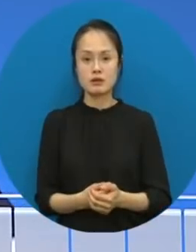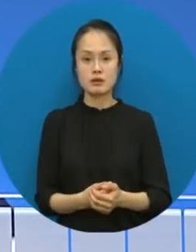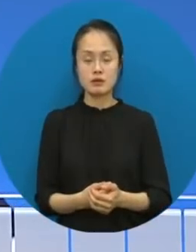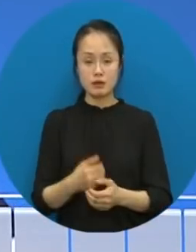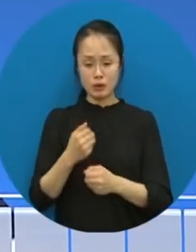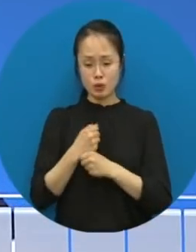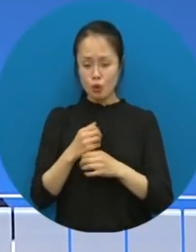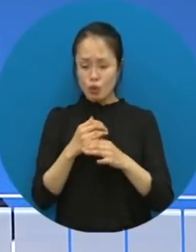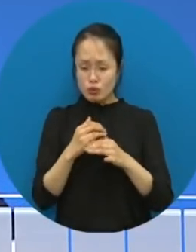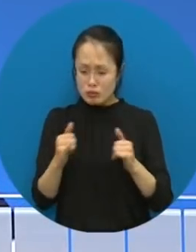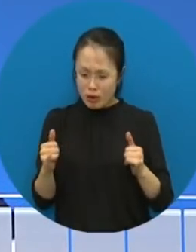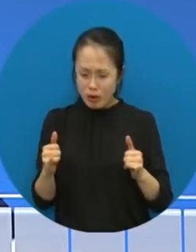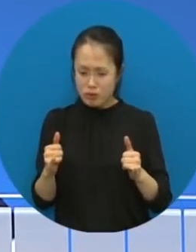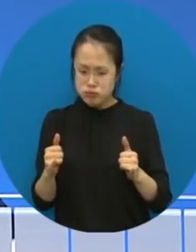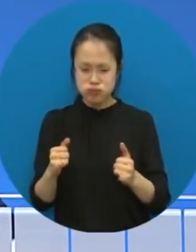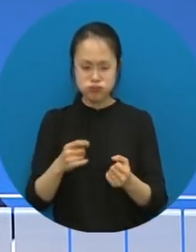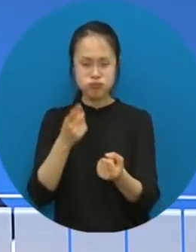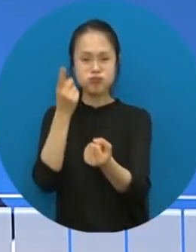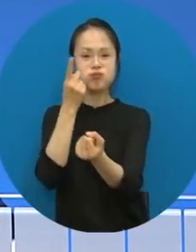용사가 될 수 없는 자입니다.